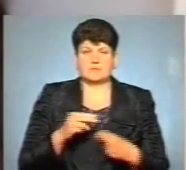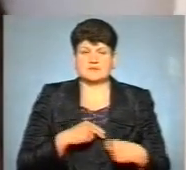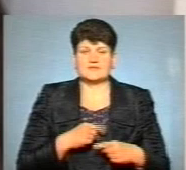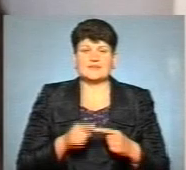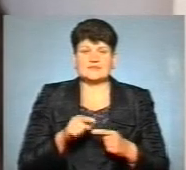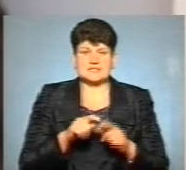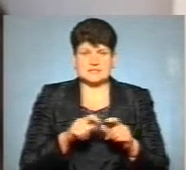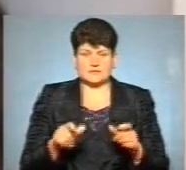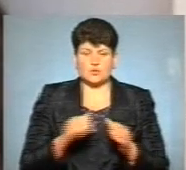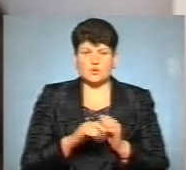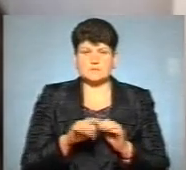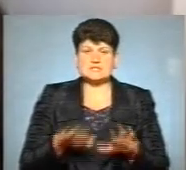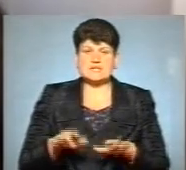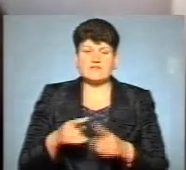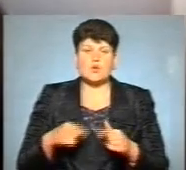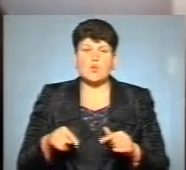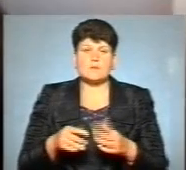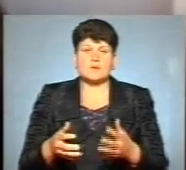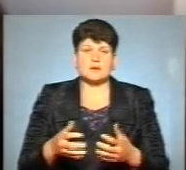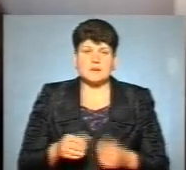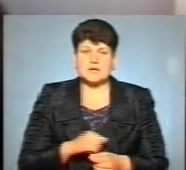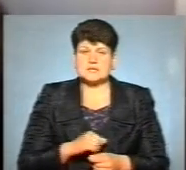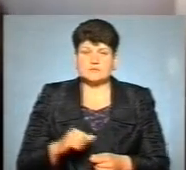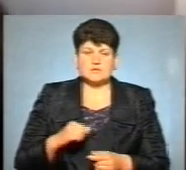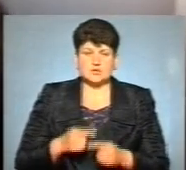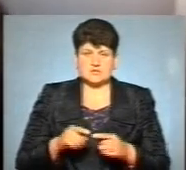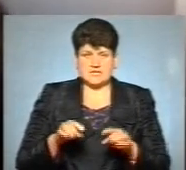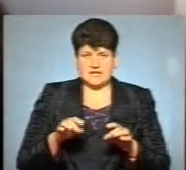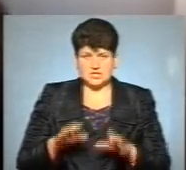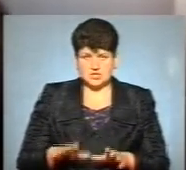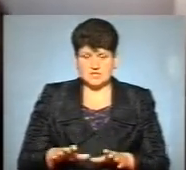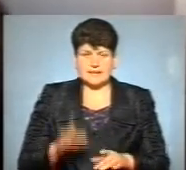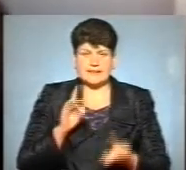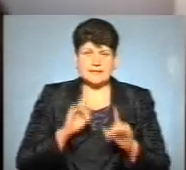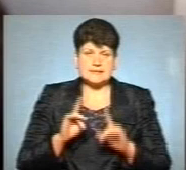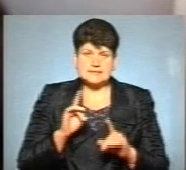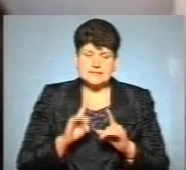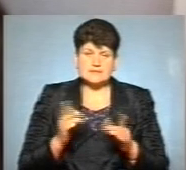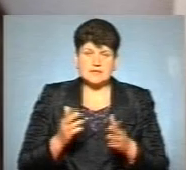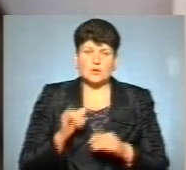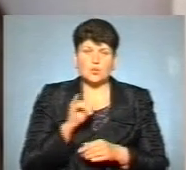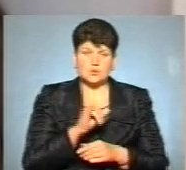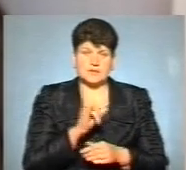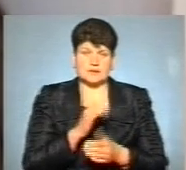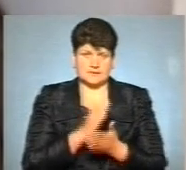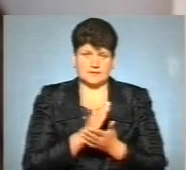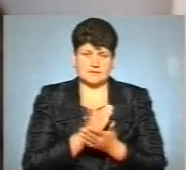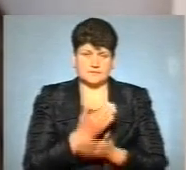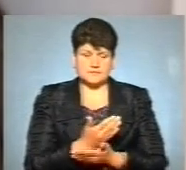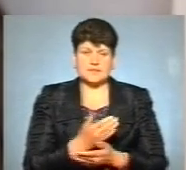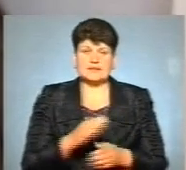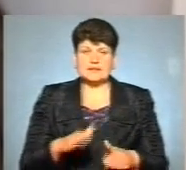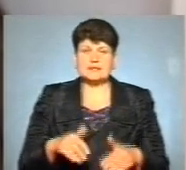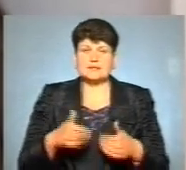закладів. Кожен місцевий орган приймає самостійно це рішення на сесіях, які у них відбуваються, і